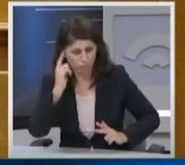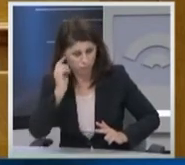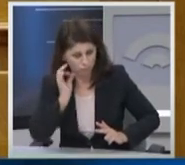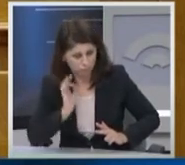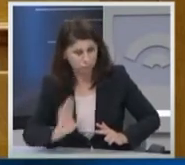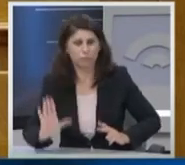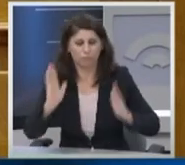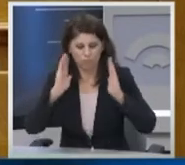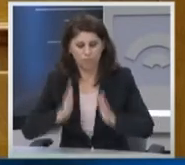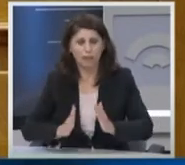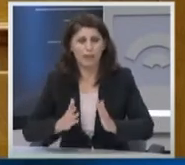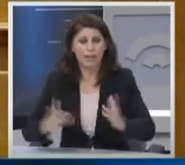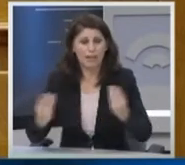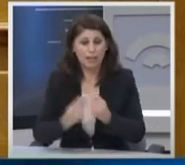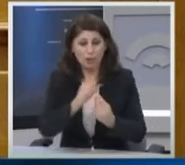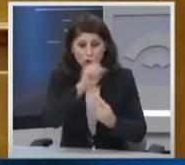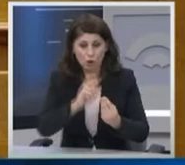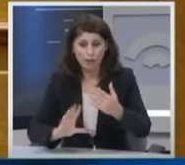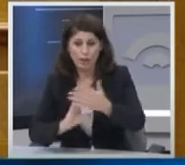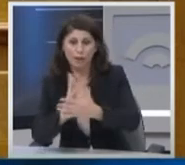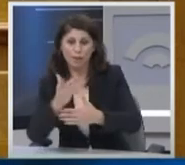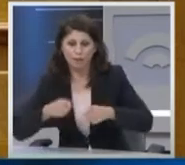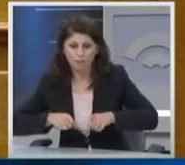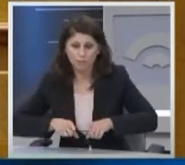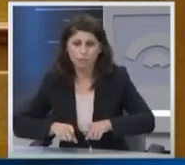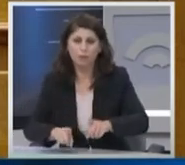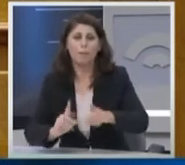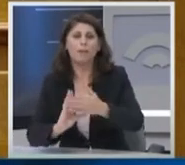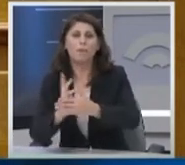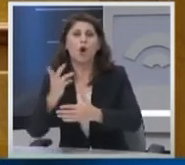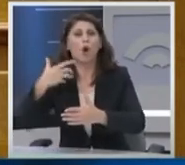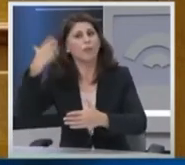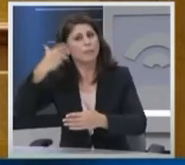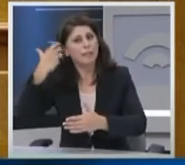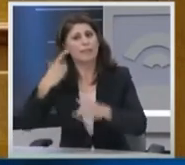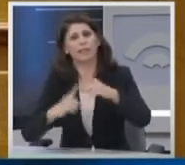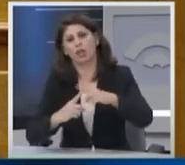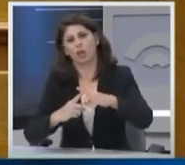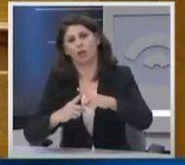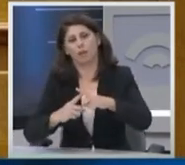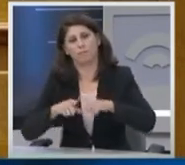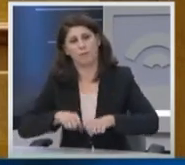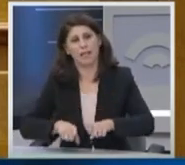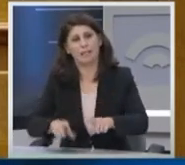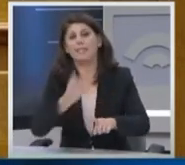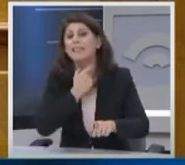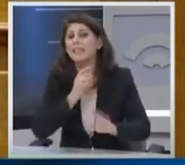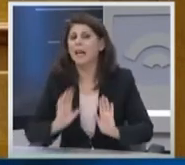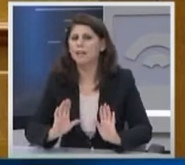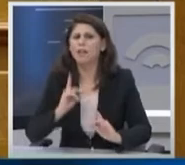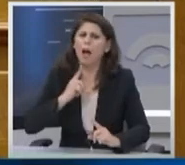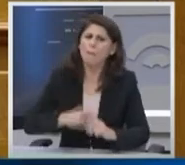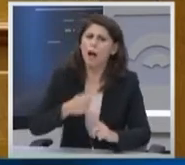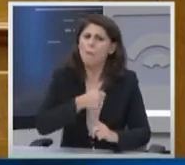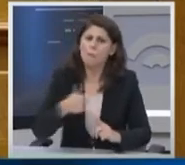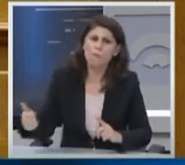να συμβαδίζει η ζωή και η ευημερία με την πρόοδο της επιστήμης και της τεχνολογίας. Τι χρειάζεται? Απλά